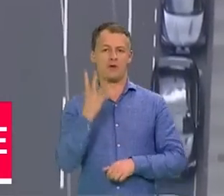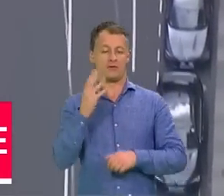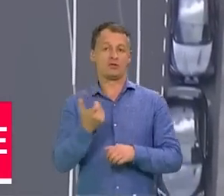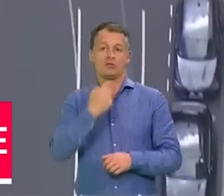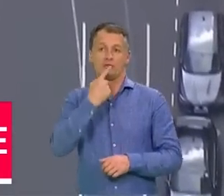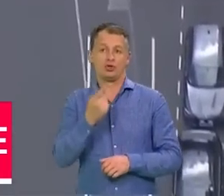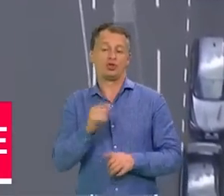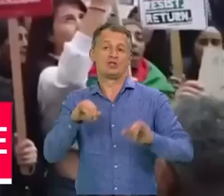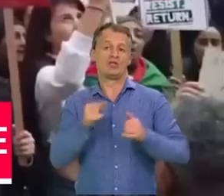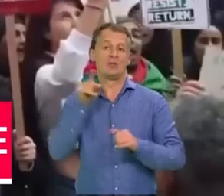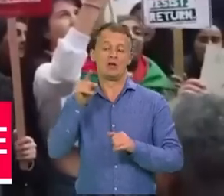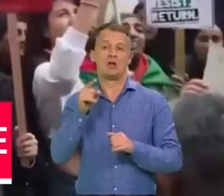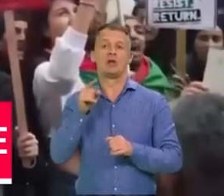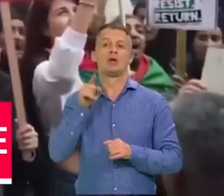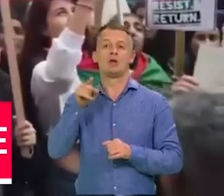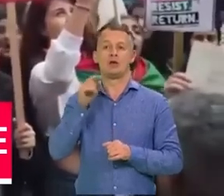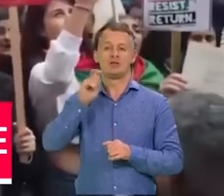violențele și în regat.